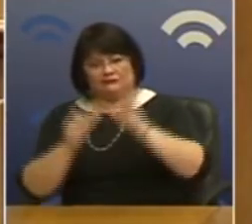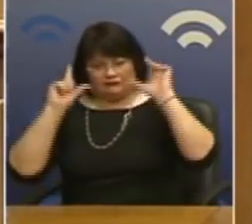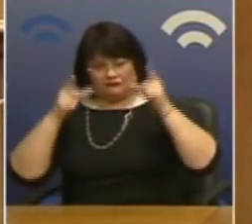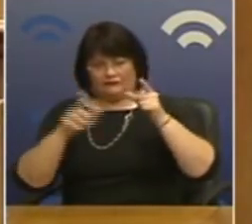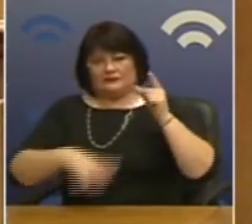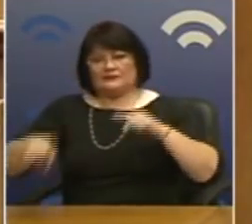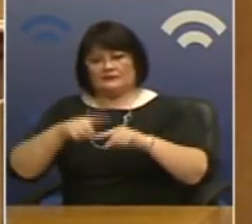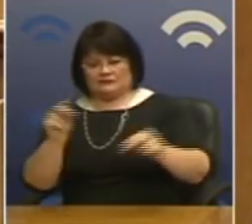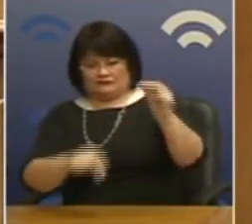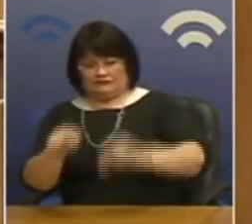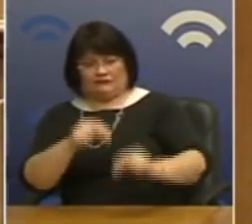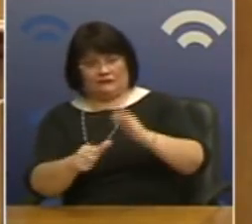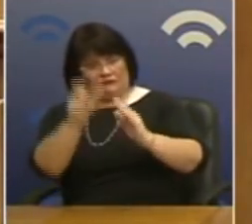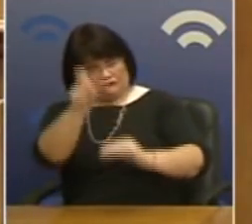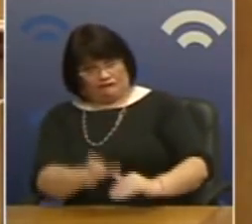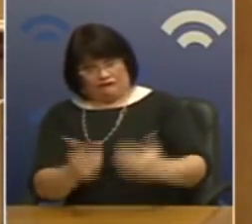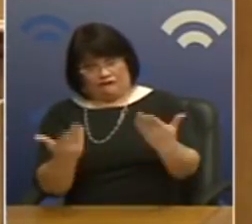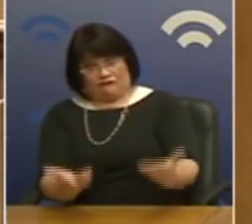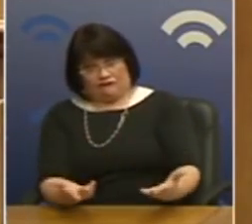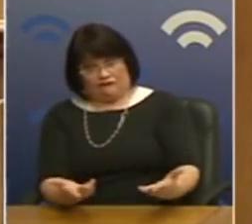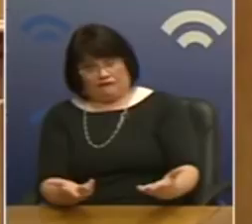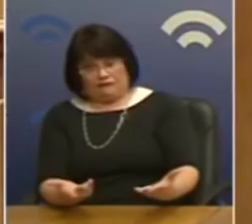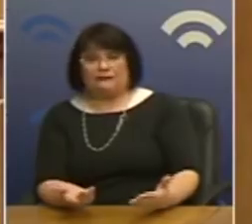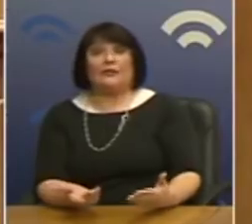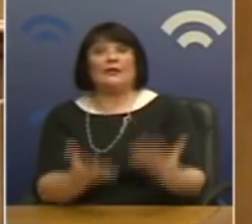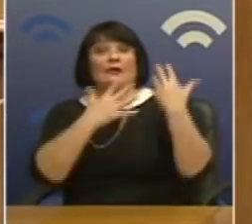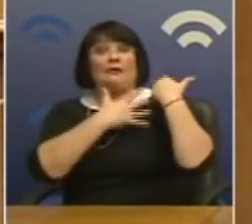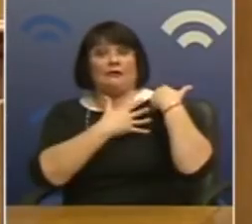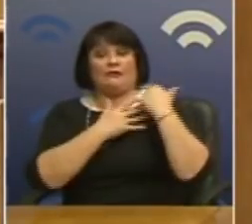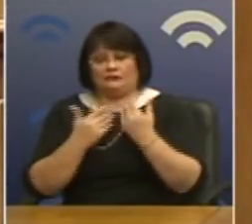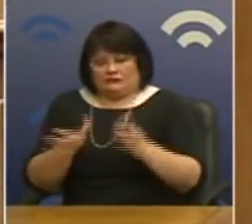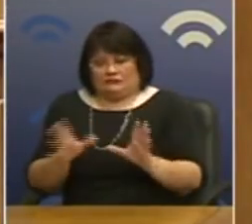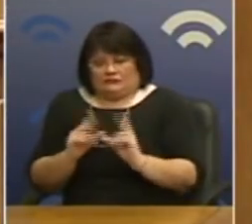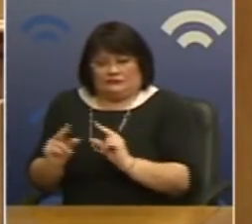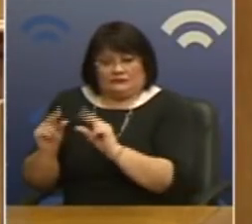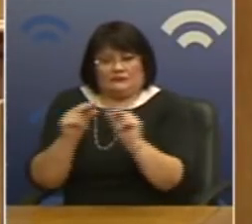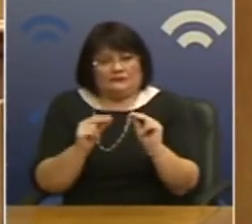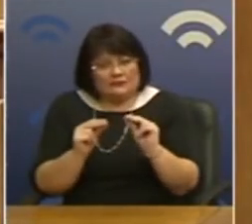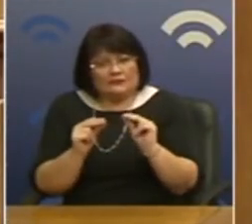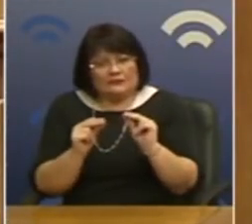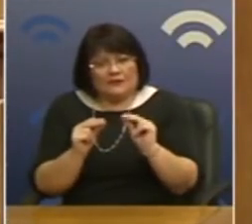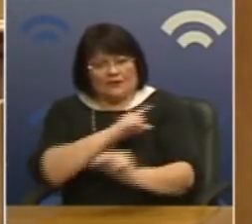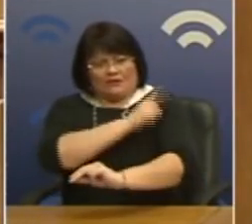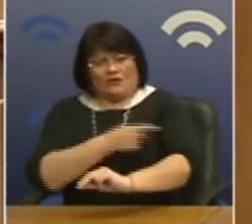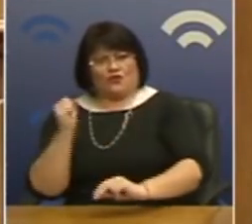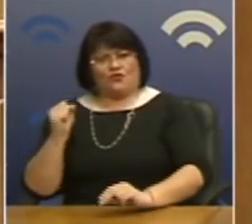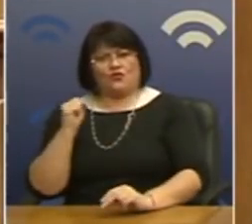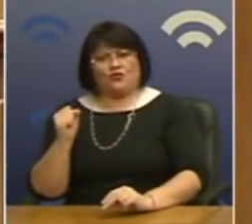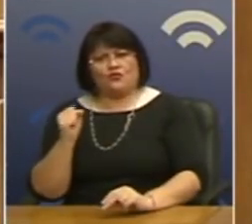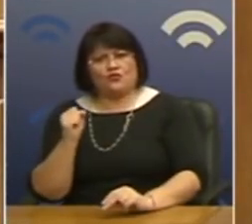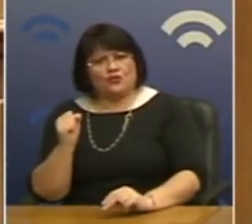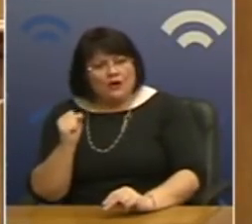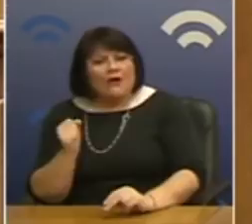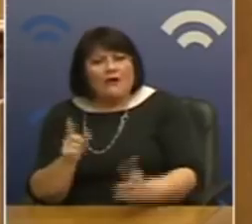ψήφος στον Πρόεδρο της Δημοκρατίας αντικειμενικά θα άνοιγε τη συζήτηση ότι αυτή η ισχύς δεν μπορεί να μένει